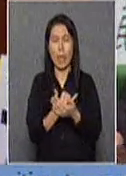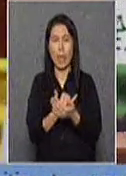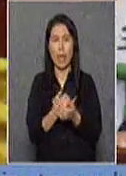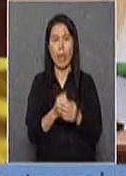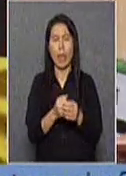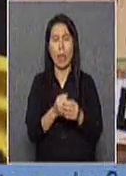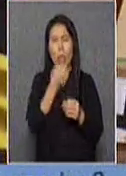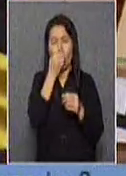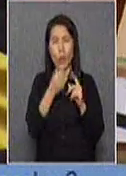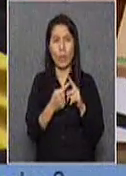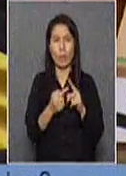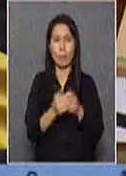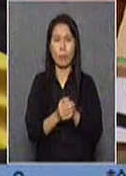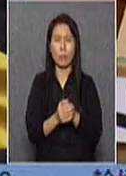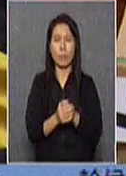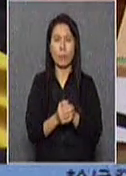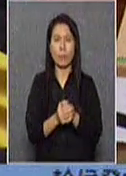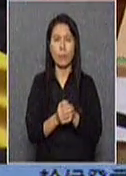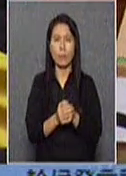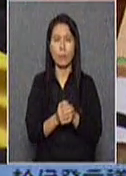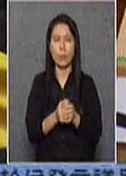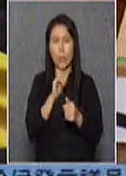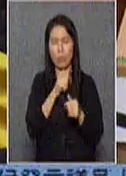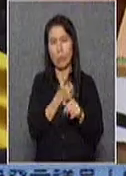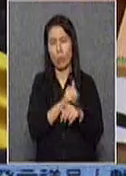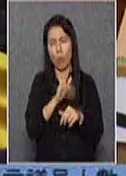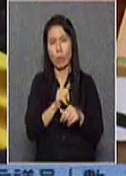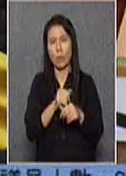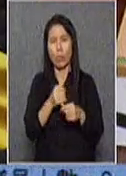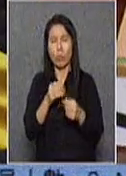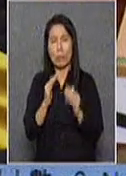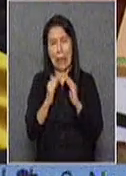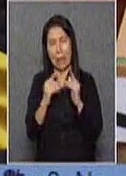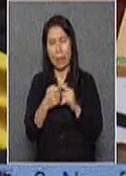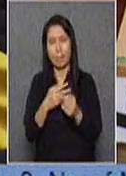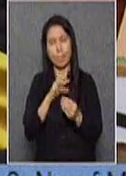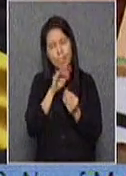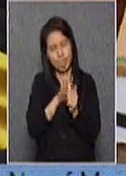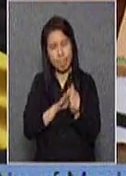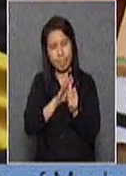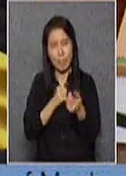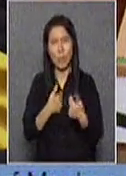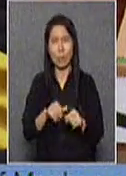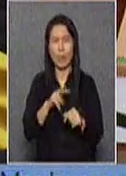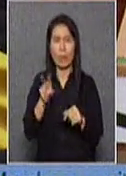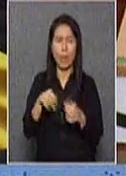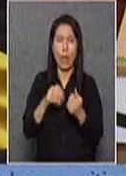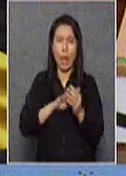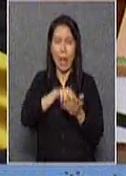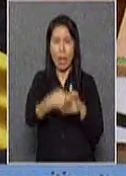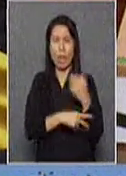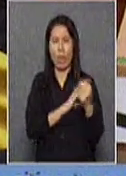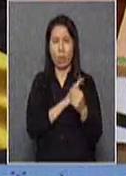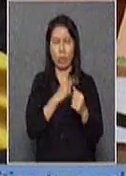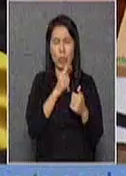港人咧，即係借呢個機會都對佢哋家人的慰問，同埋表示立法會對政府的處理嗰種嘅不善，我哋